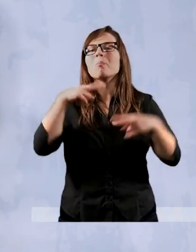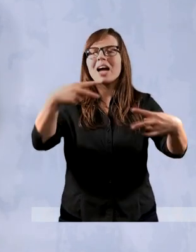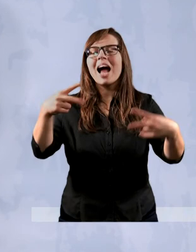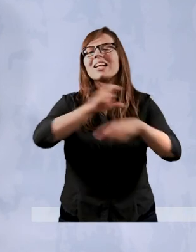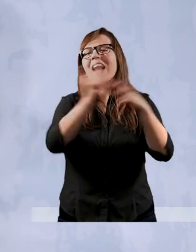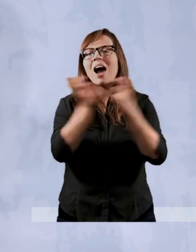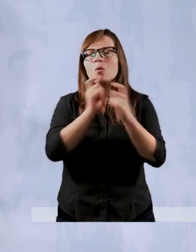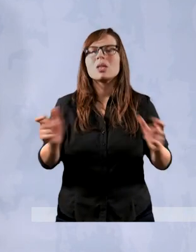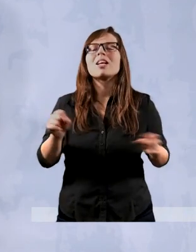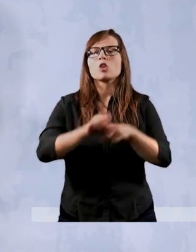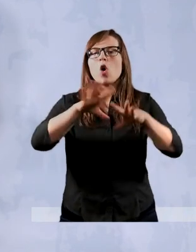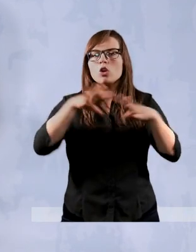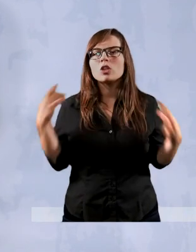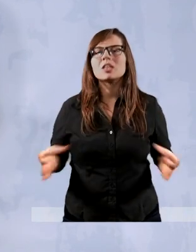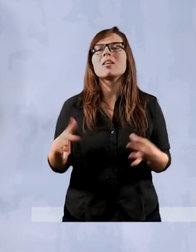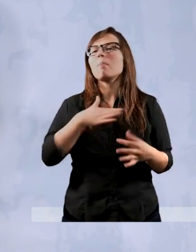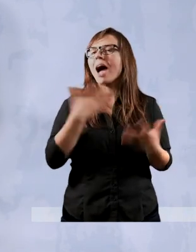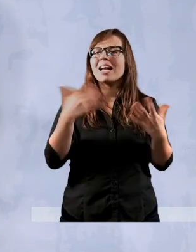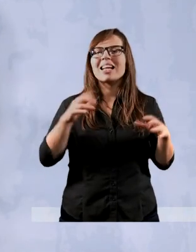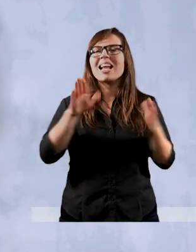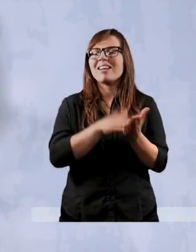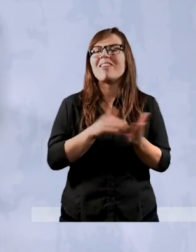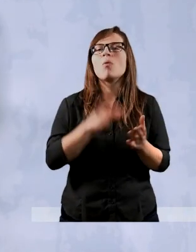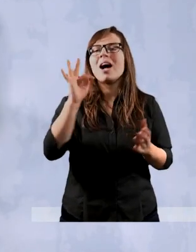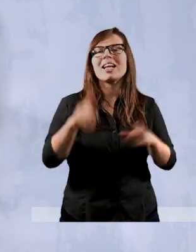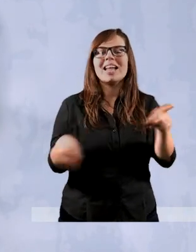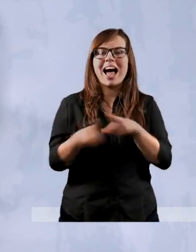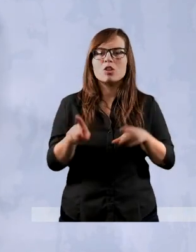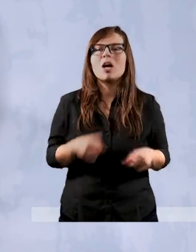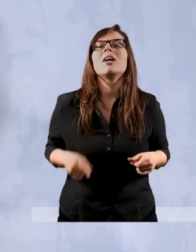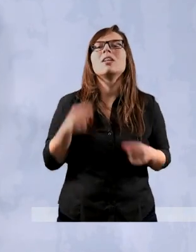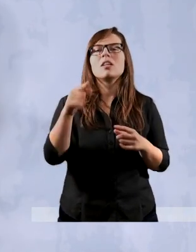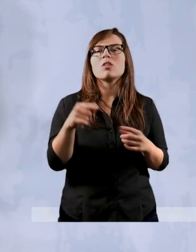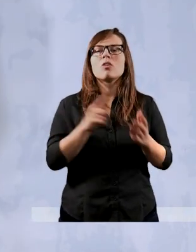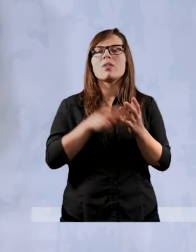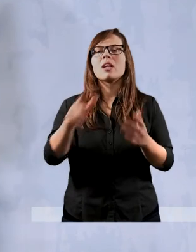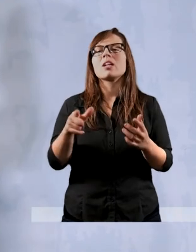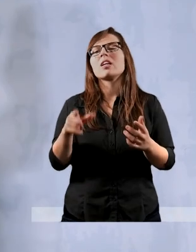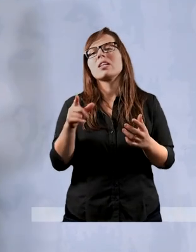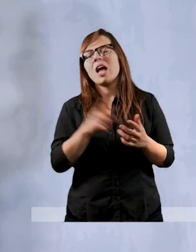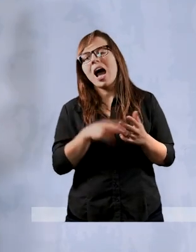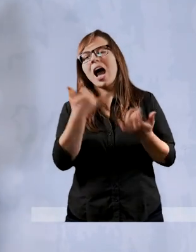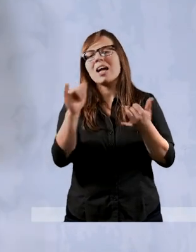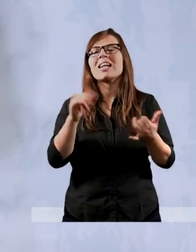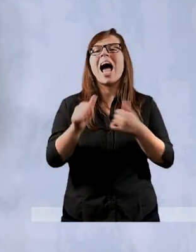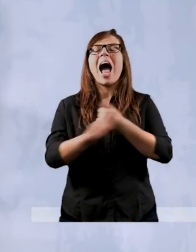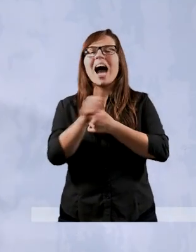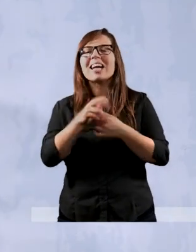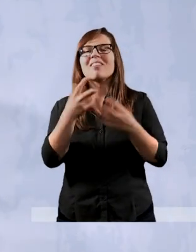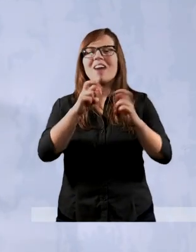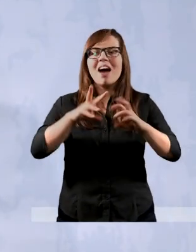i cały czas i do dzisiaj ma niezwykłe swoje znaczenie. Tyle ksiąg trafiło gdzieś tam na śmietniki, archiwa